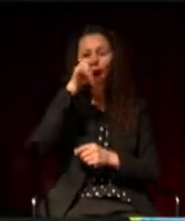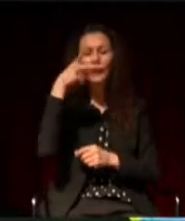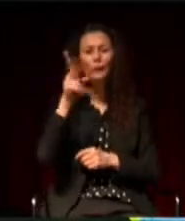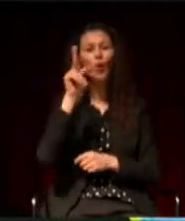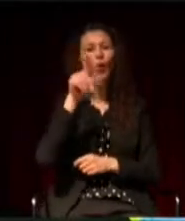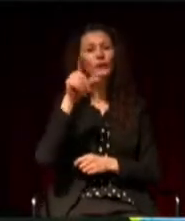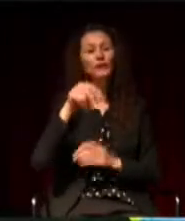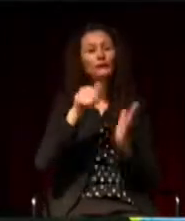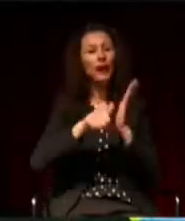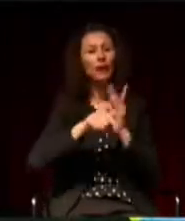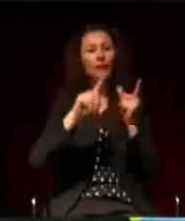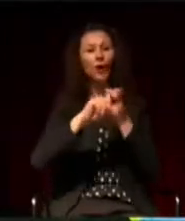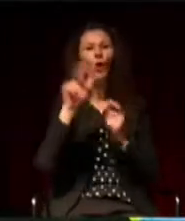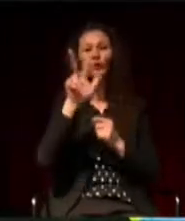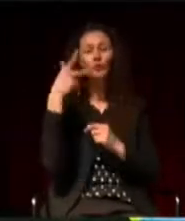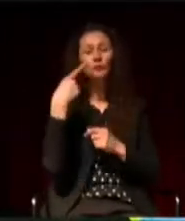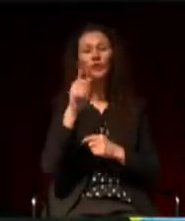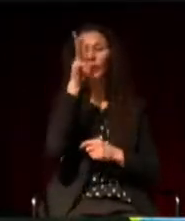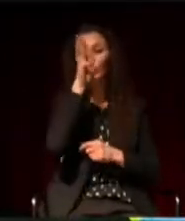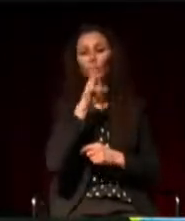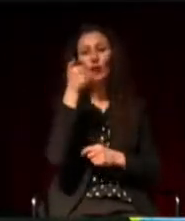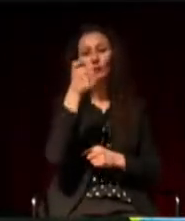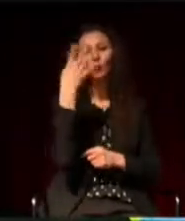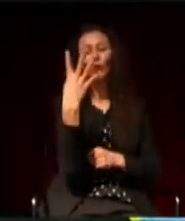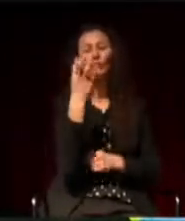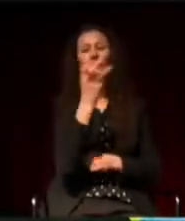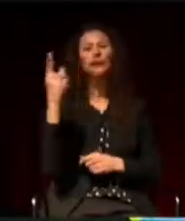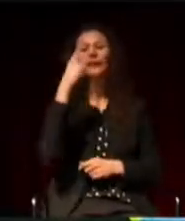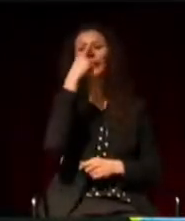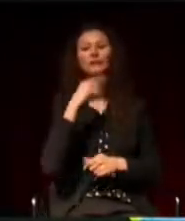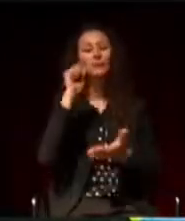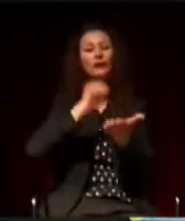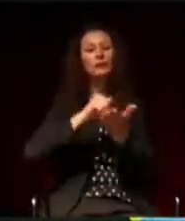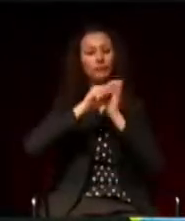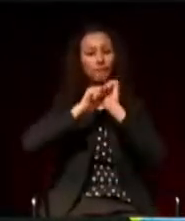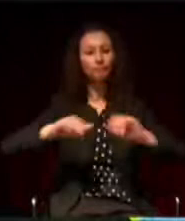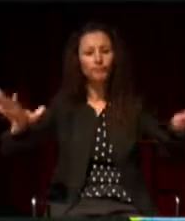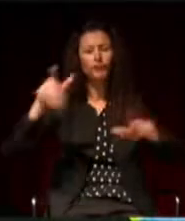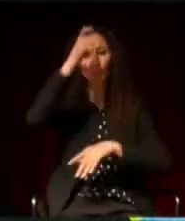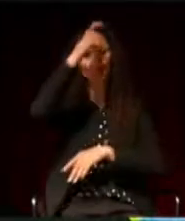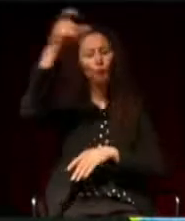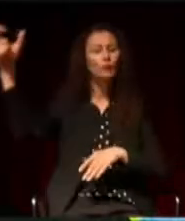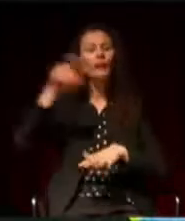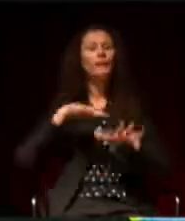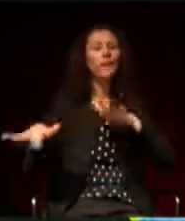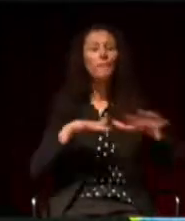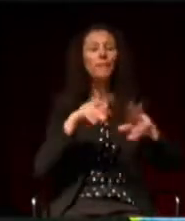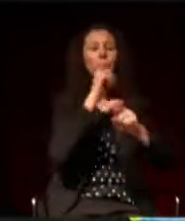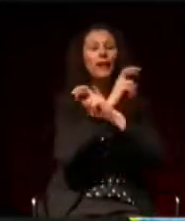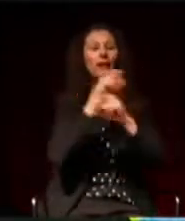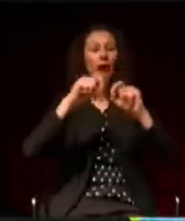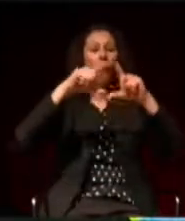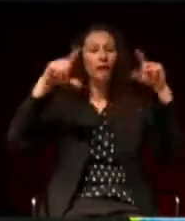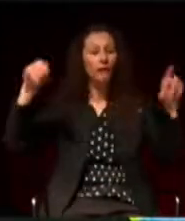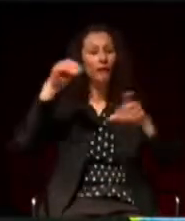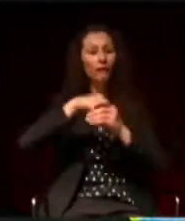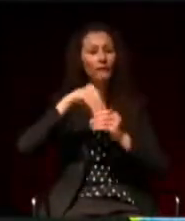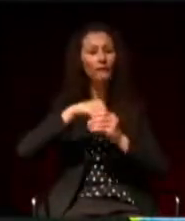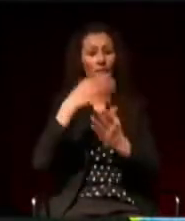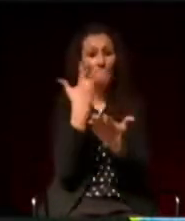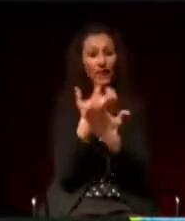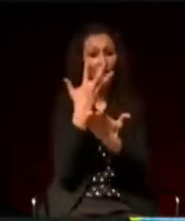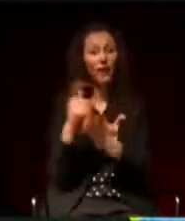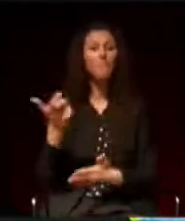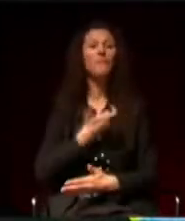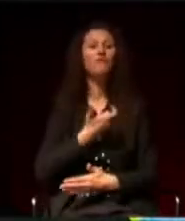Mart 2018 tarih ve 30.364 sayılı resmi gazetede yayımlanan Türkiye Deprem Tehlike Haritası ve haritada tanımlı deprem verileri ile